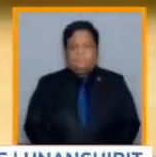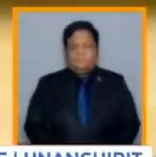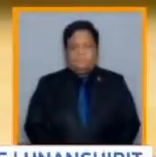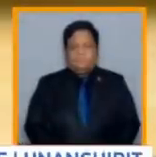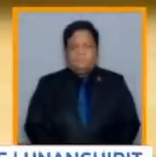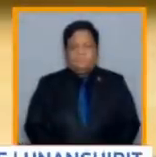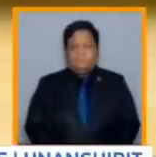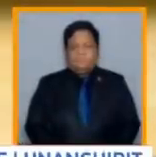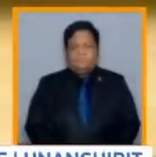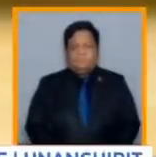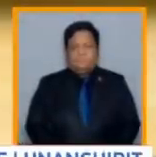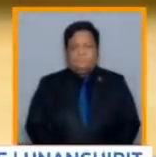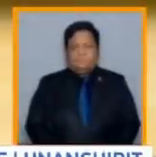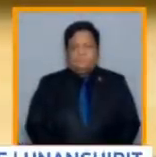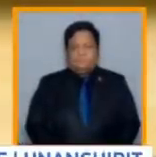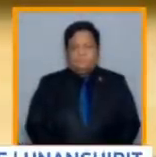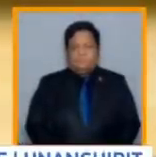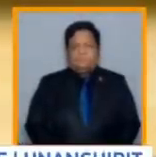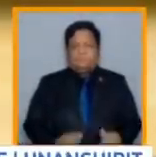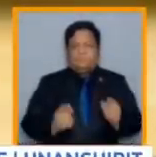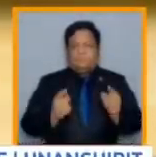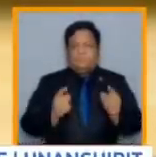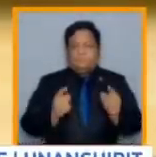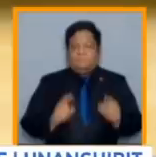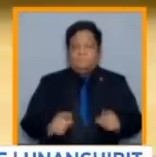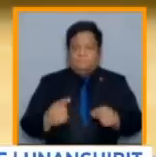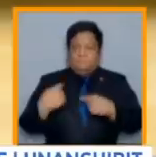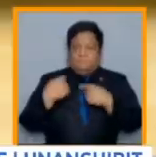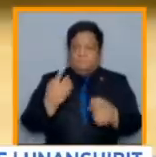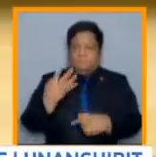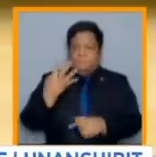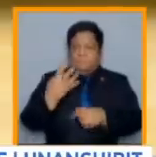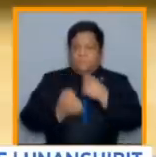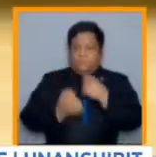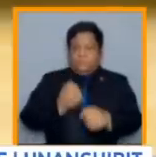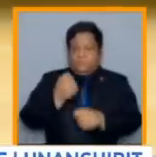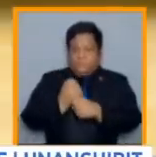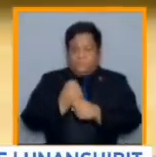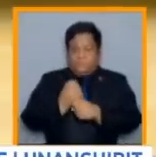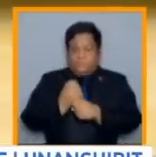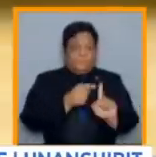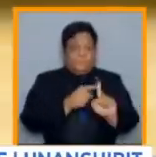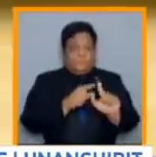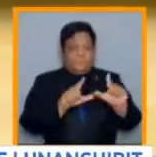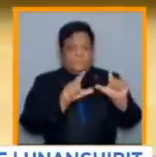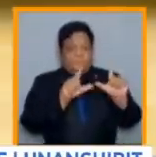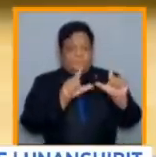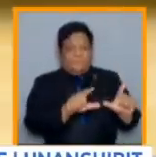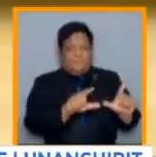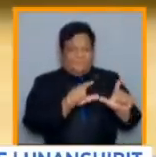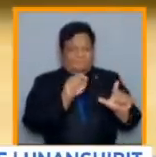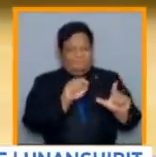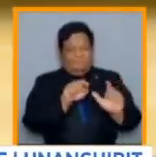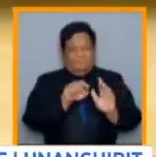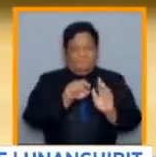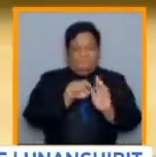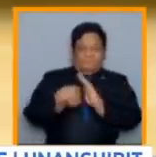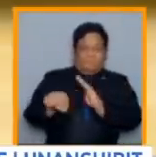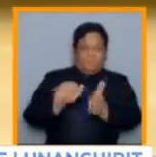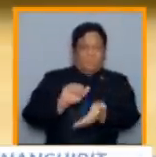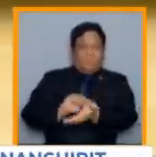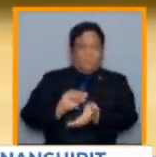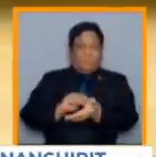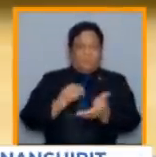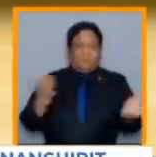Matapos ang 4 na taon, nahuli na ang suspect sa pagpatay sa isang doktor sa Lanao del Norte. May unang balita si Jang